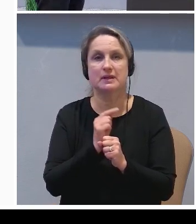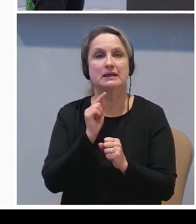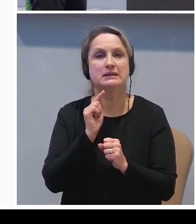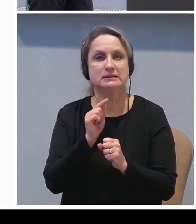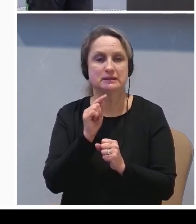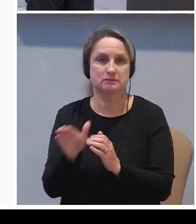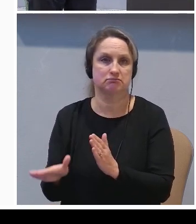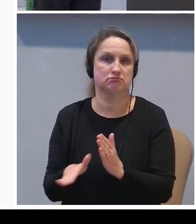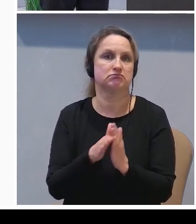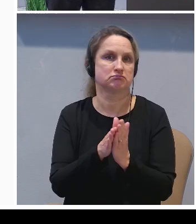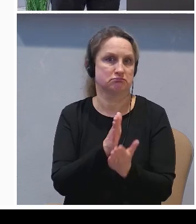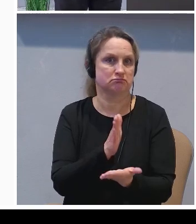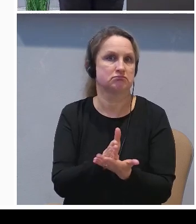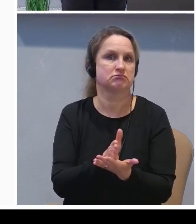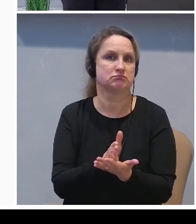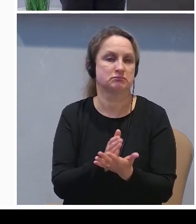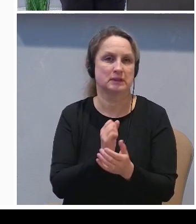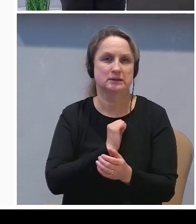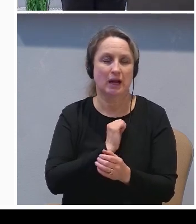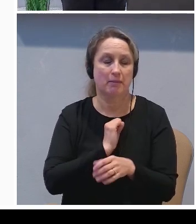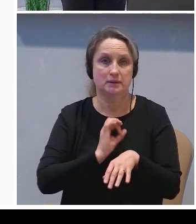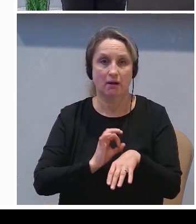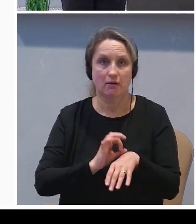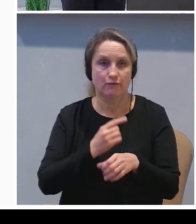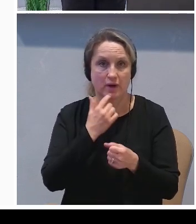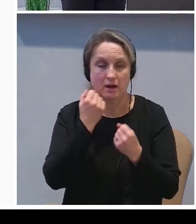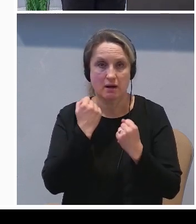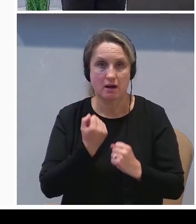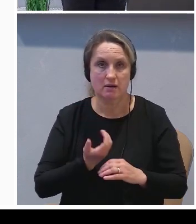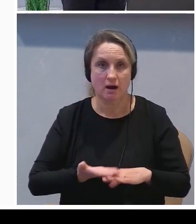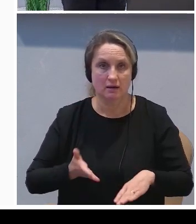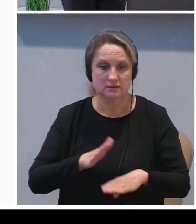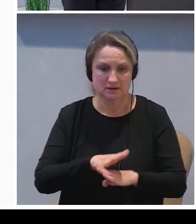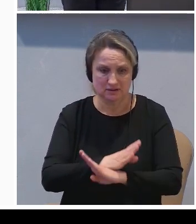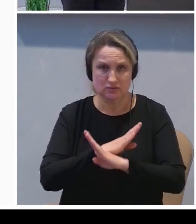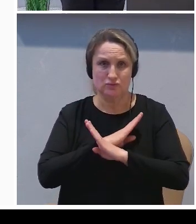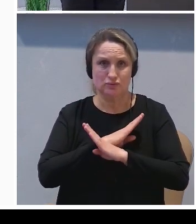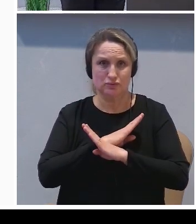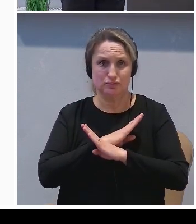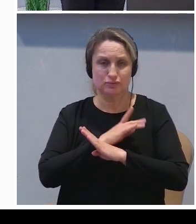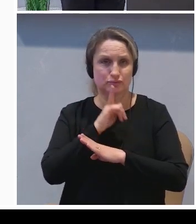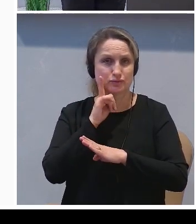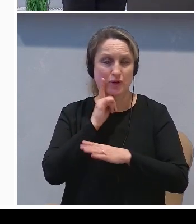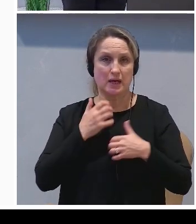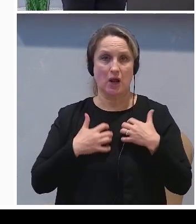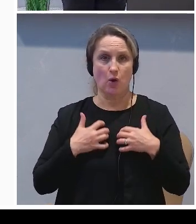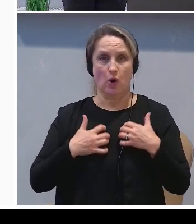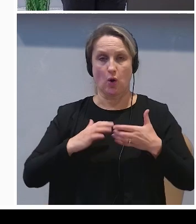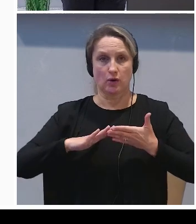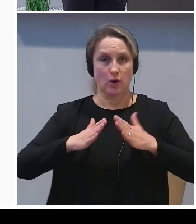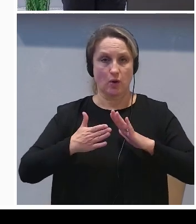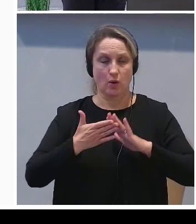sellest on abi. Tegu on väga raske haigusega, mis toob kaasa enneaegset surma, raske